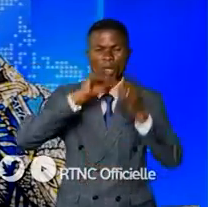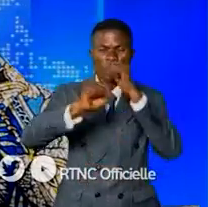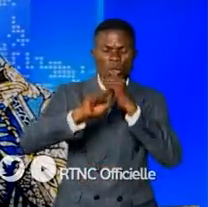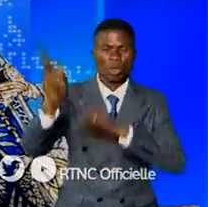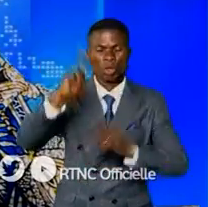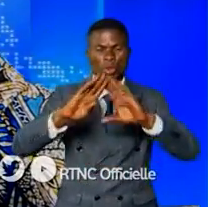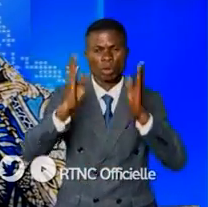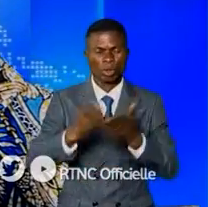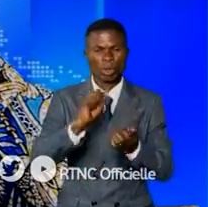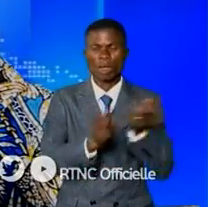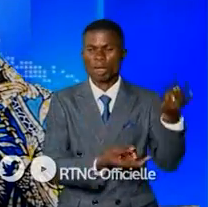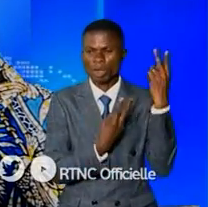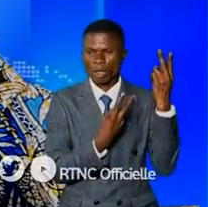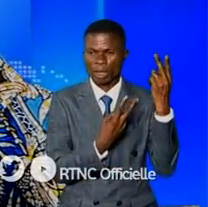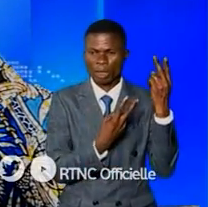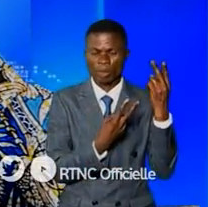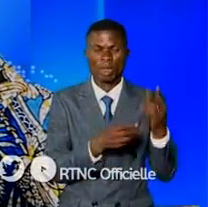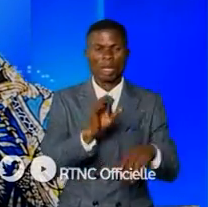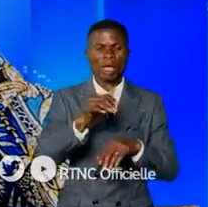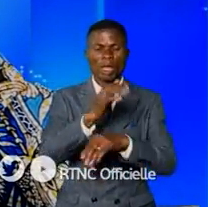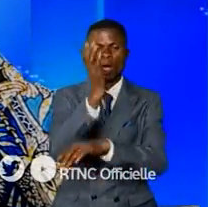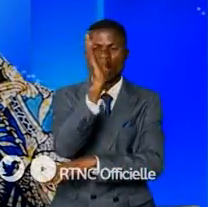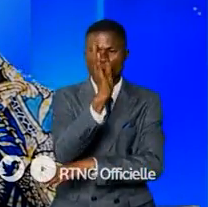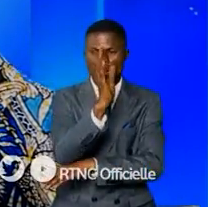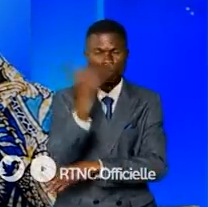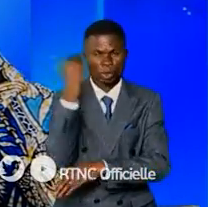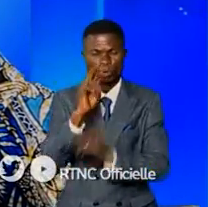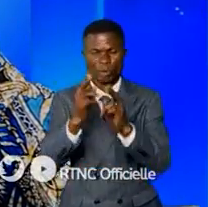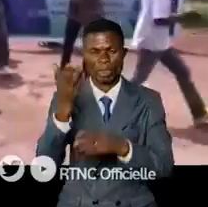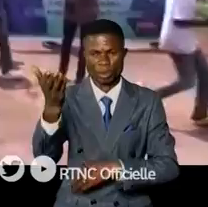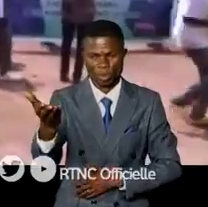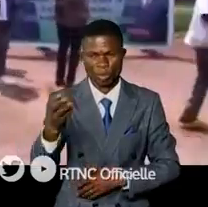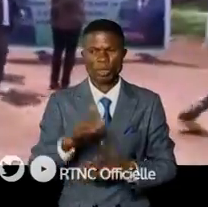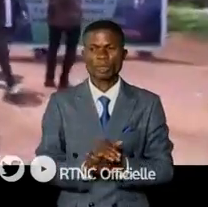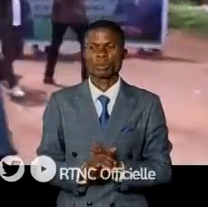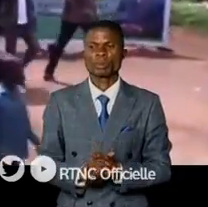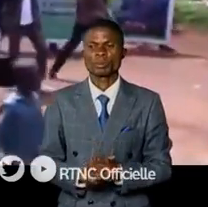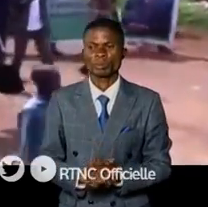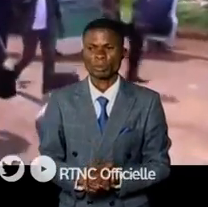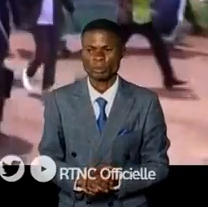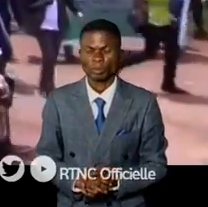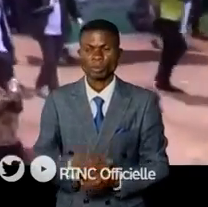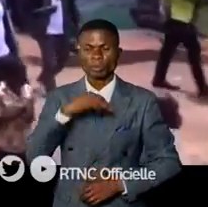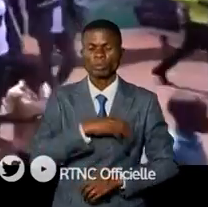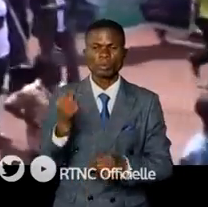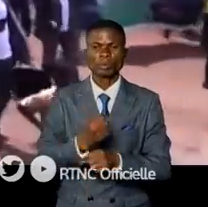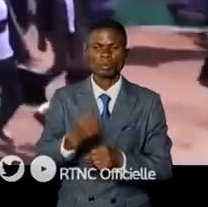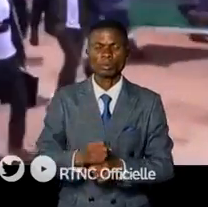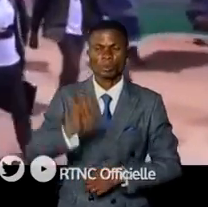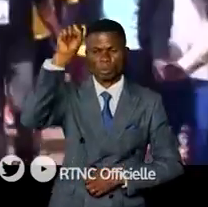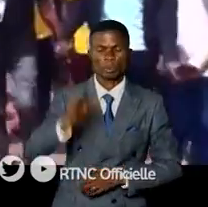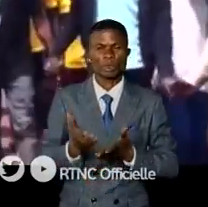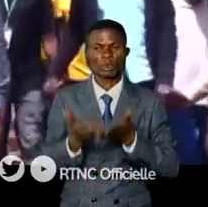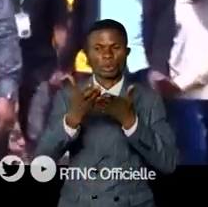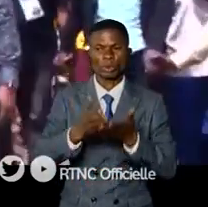population sur la valeur de l'arbre. Lopez Kakuba, commentaire. En mission de service dans le Kivu